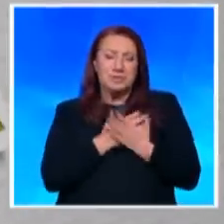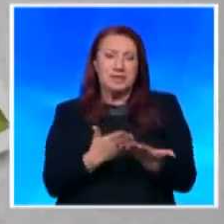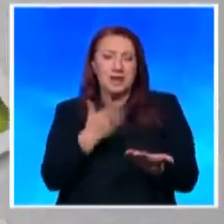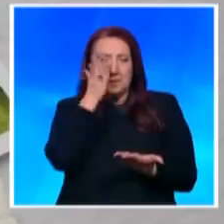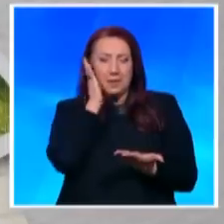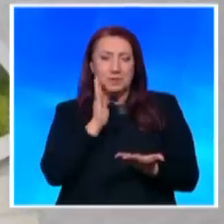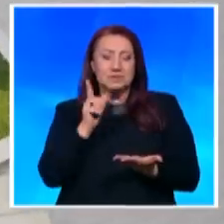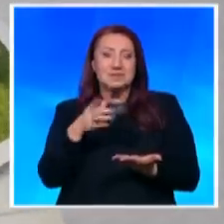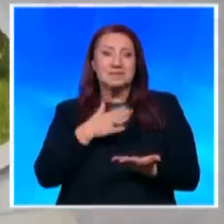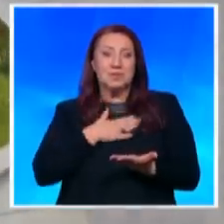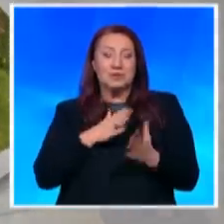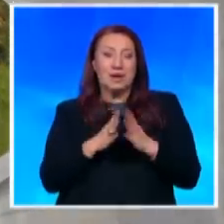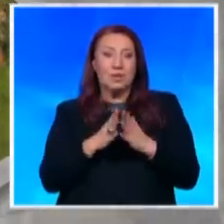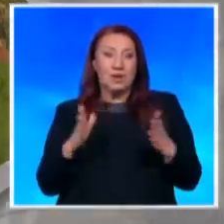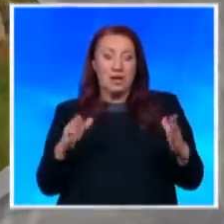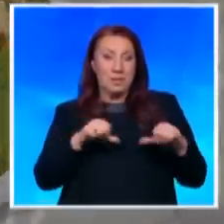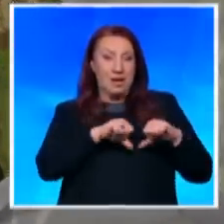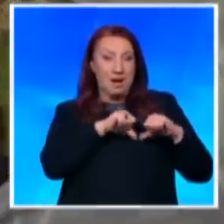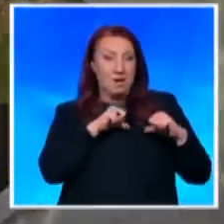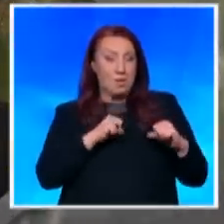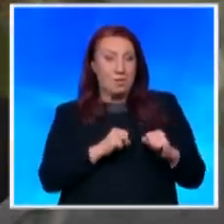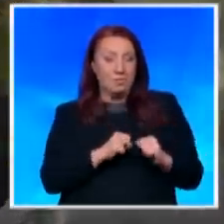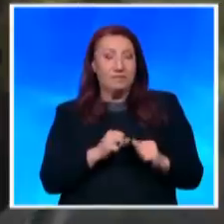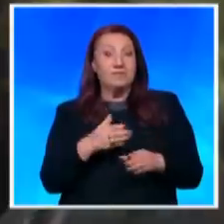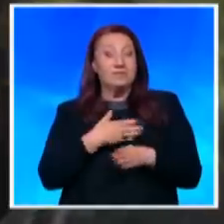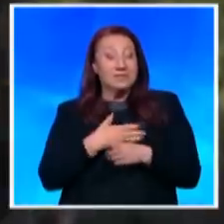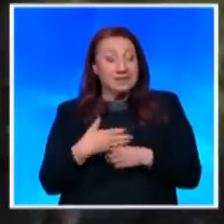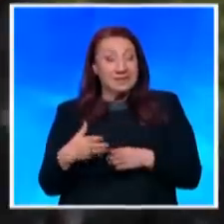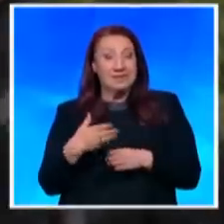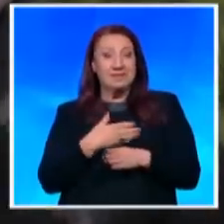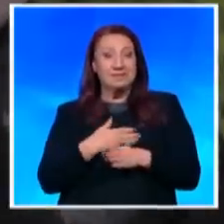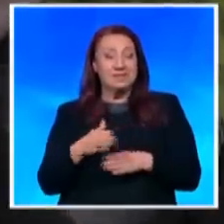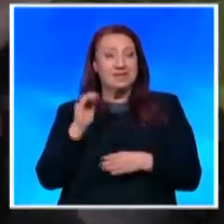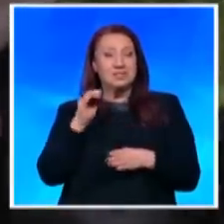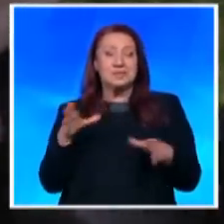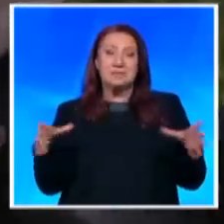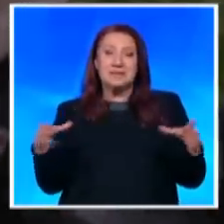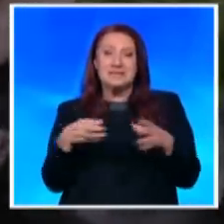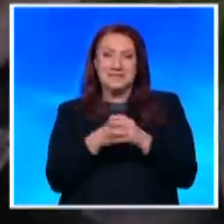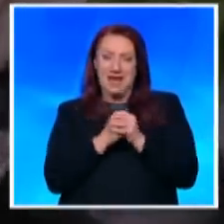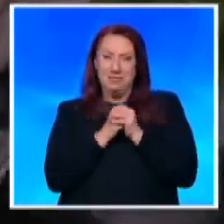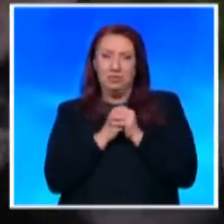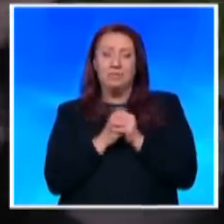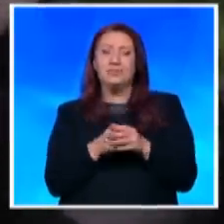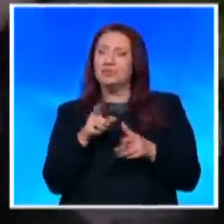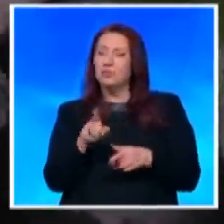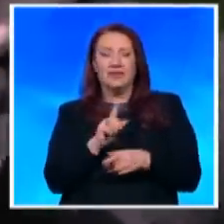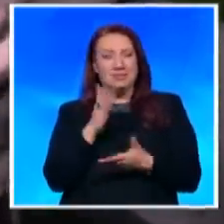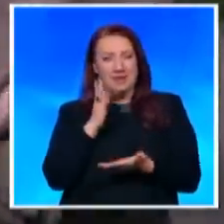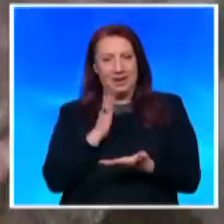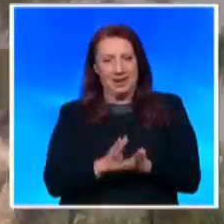Ти си моята голяма любов. Винаги, винаги ще бъдем заедно, защото сме екип. И